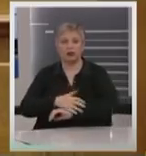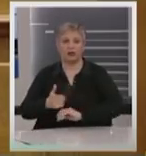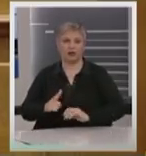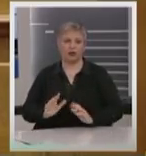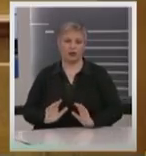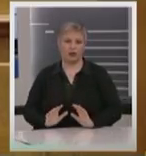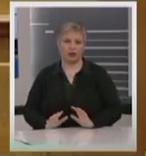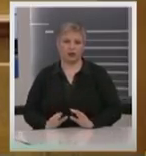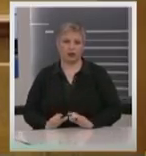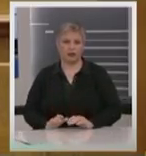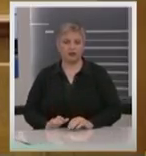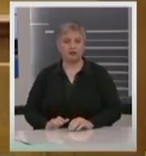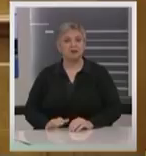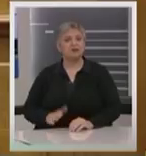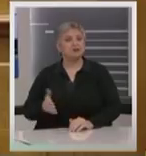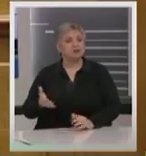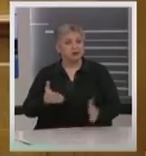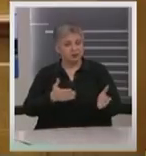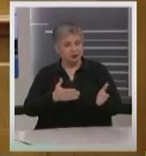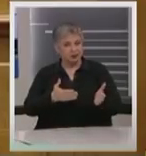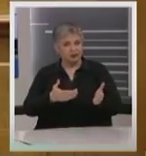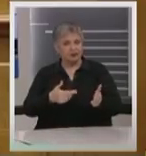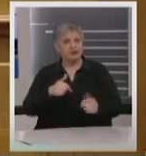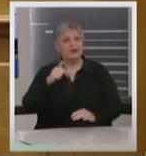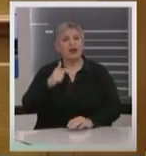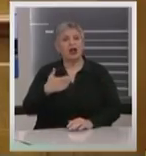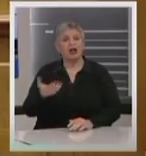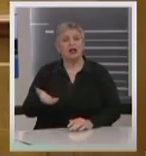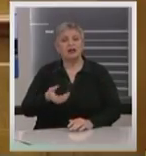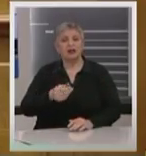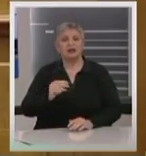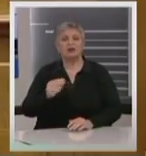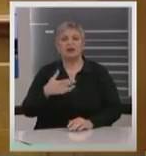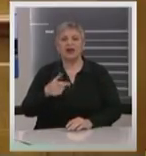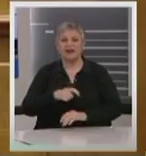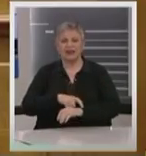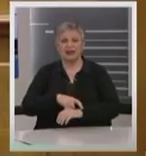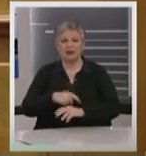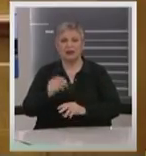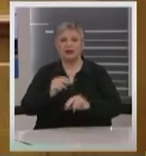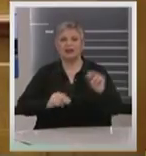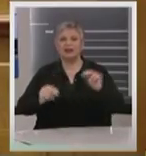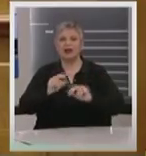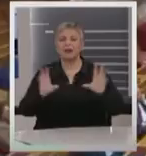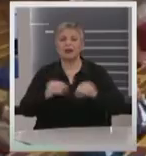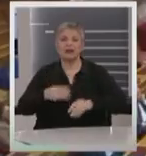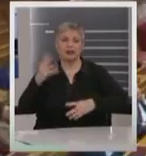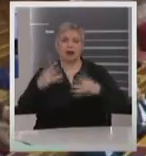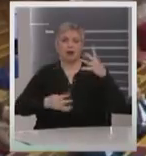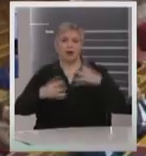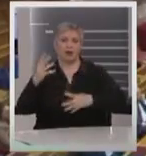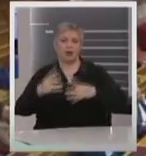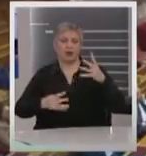Κυρίες και κύριοι της συμπολίτευσης, η συζήτηση του προϋπολογισμού απέδειξε για άλλη μια